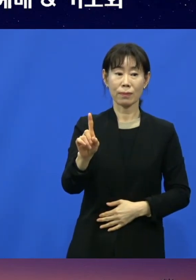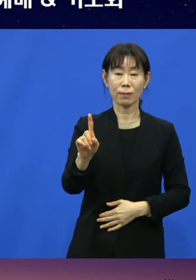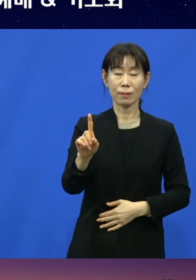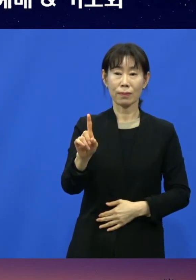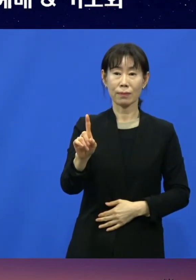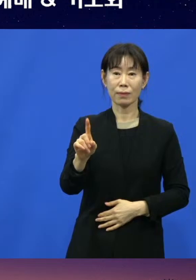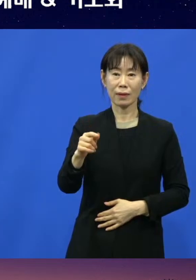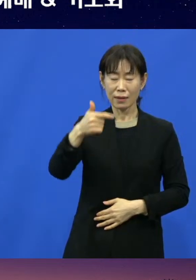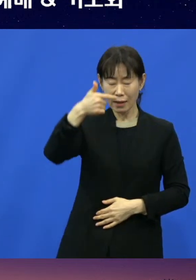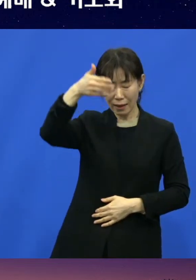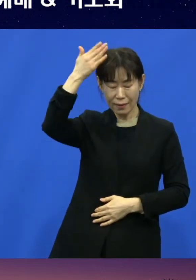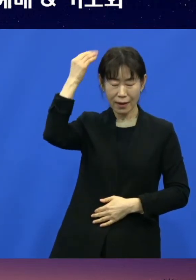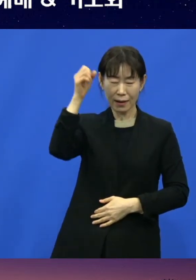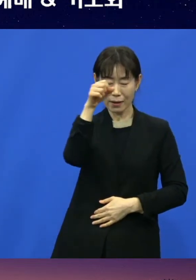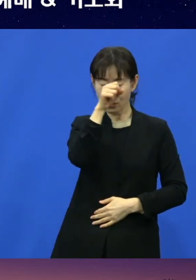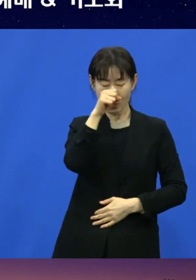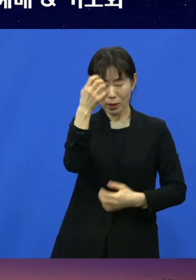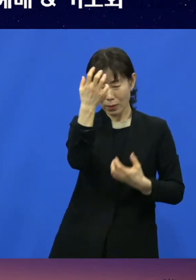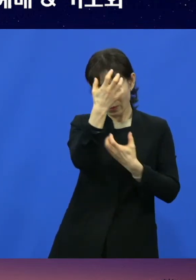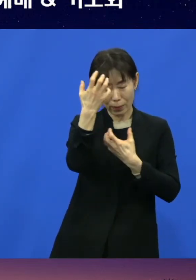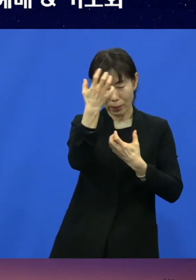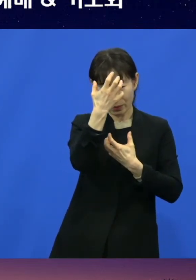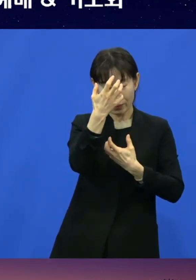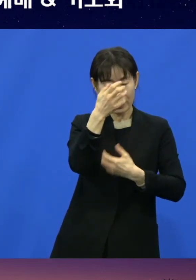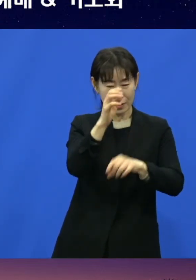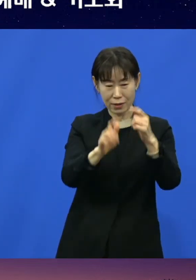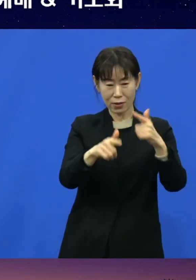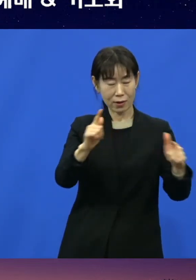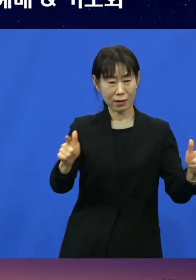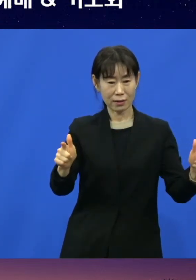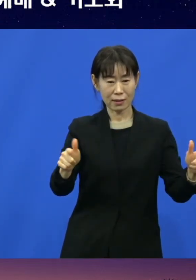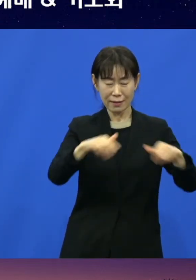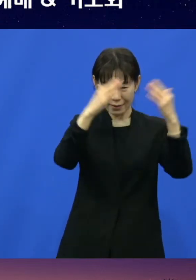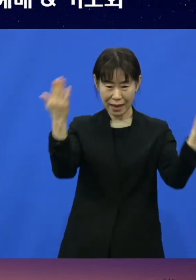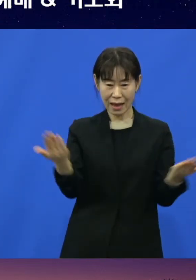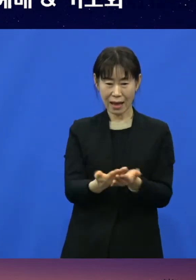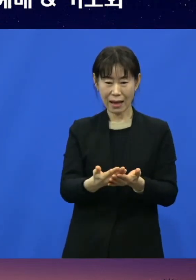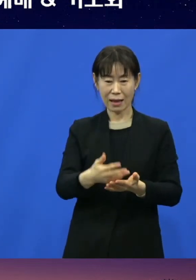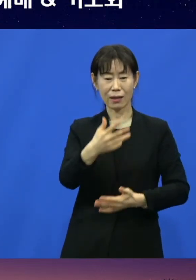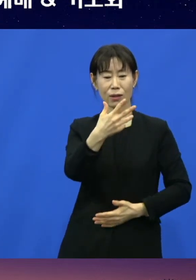옛날에 그렇게 좋아 보이던 것이 배설물로 보인다.